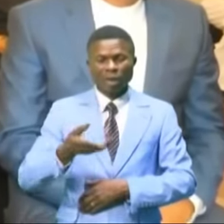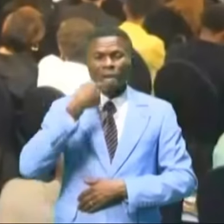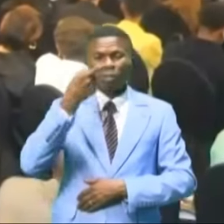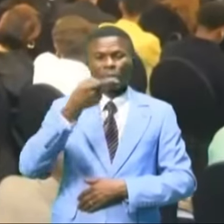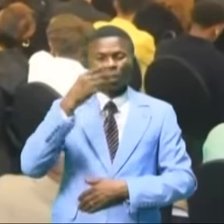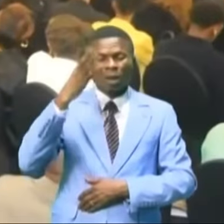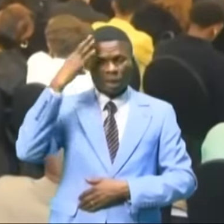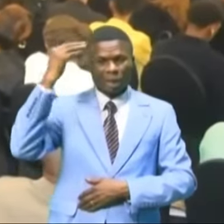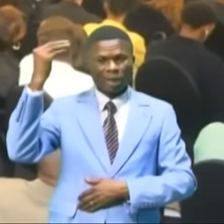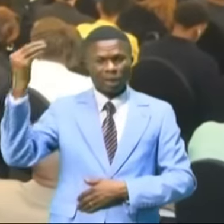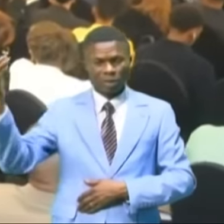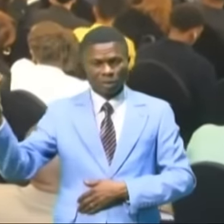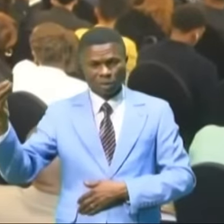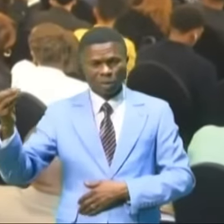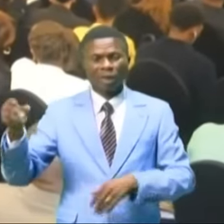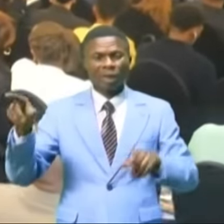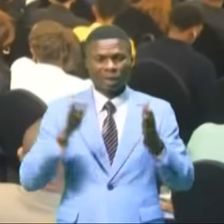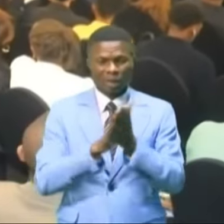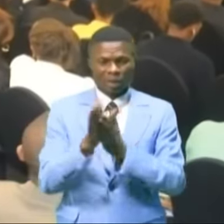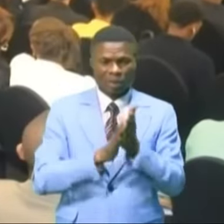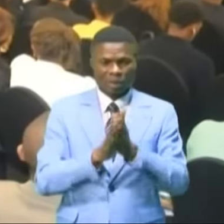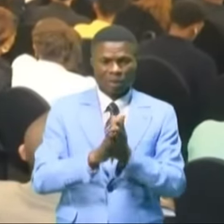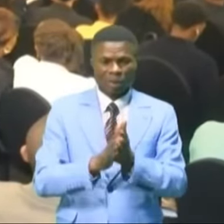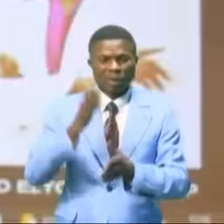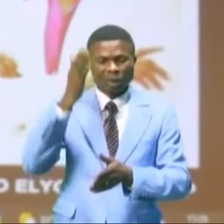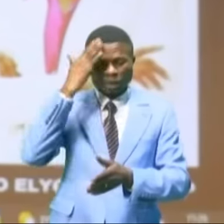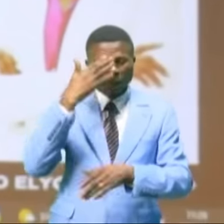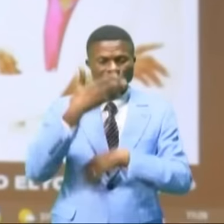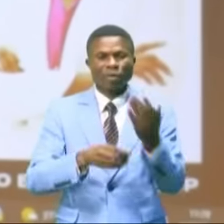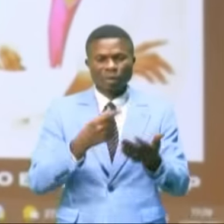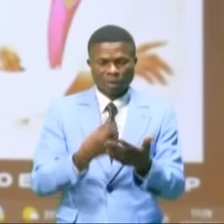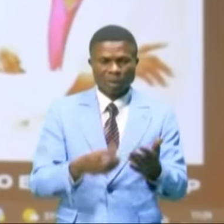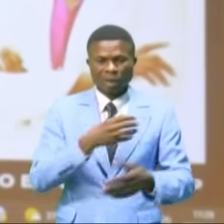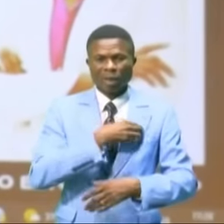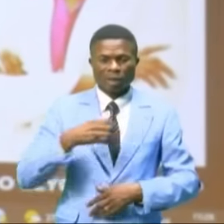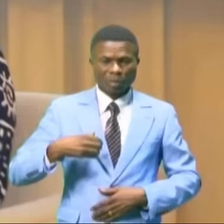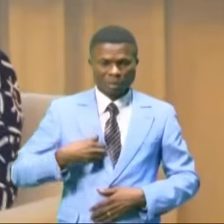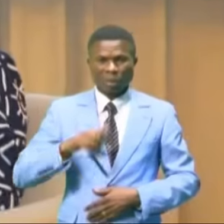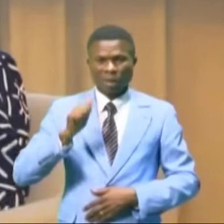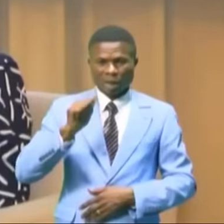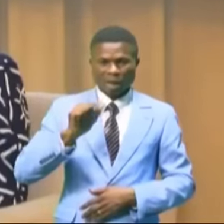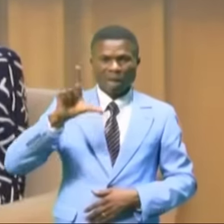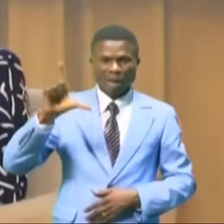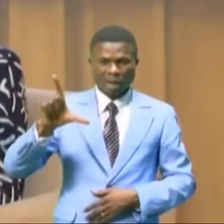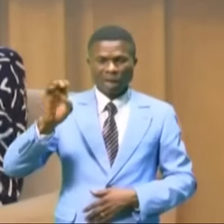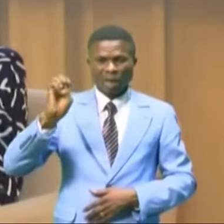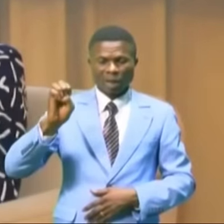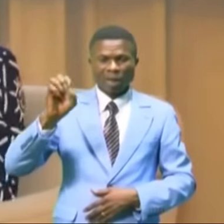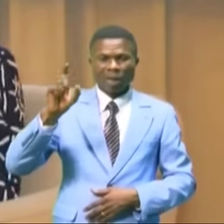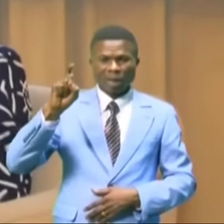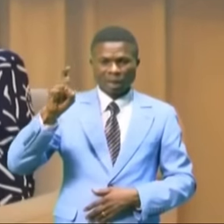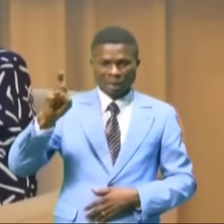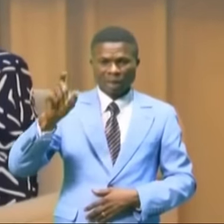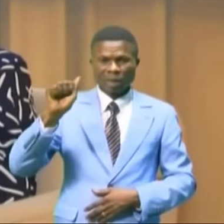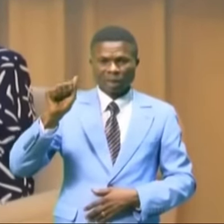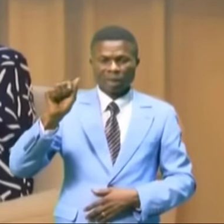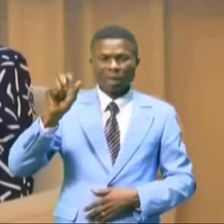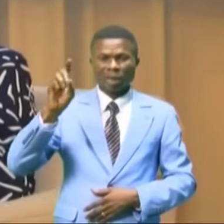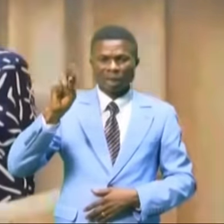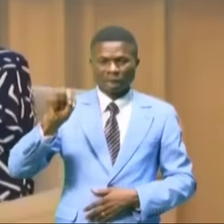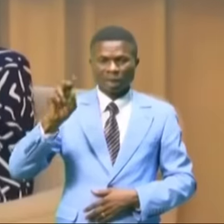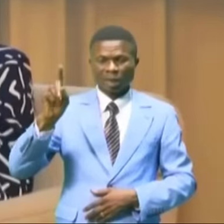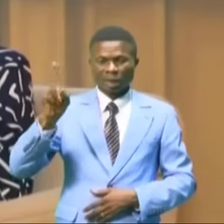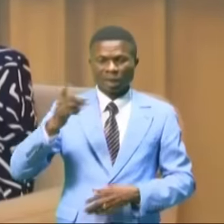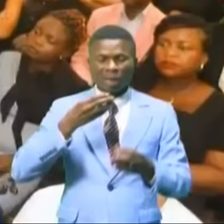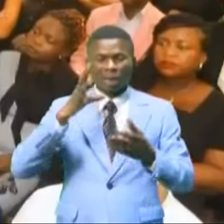son expérience relative au savoir-faire. Madame Alexandra Kizizie a par contre partagé